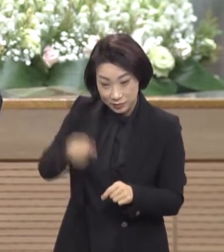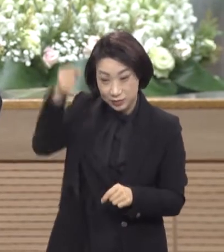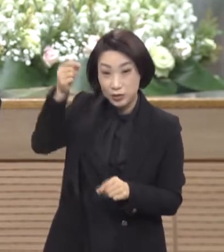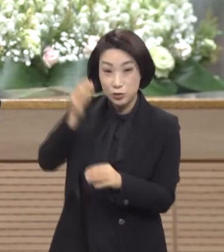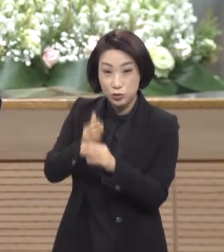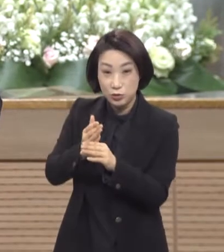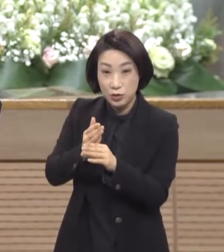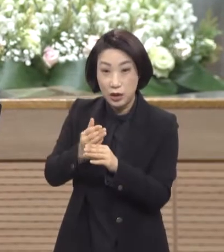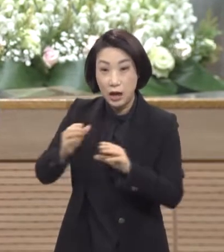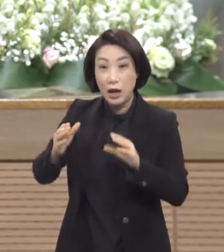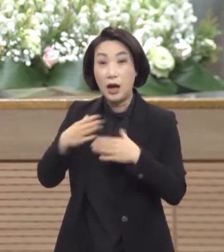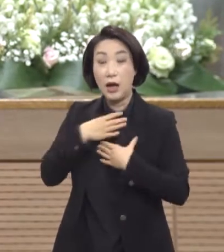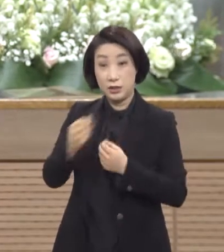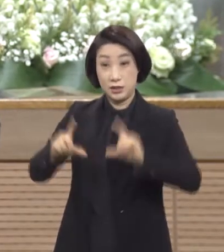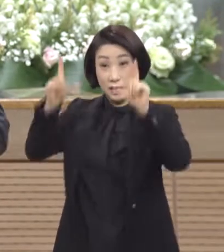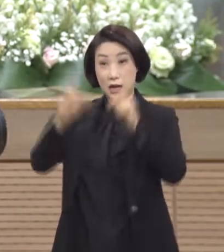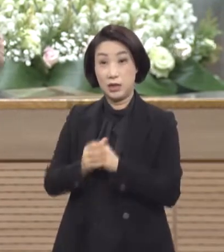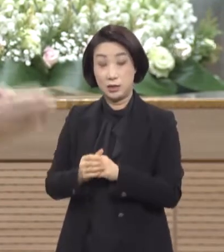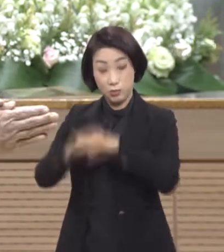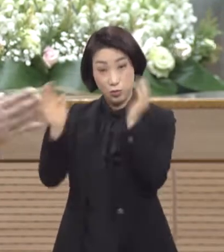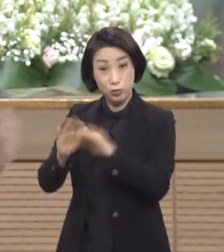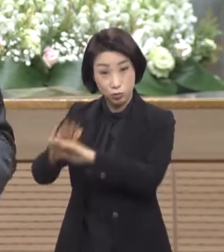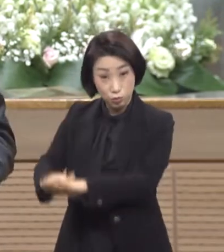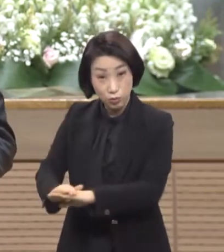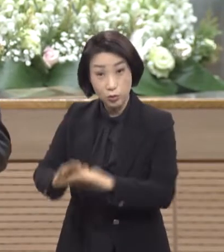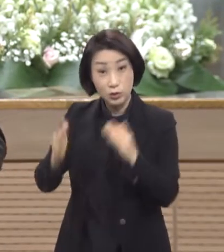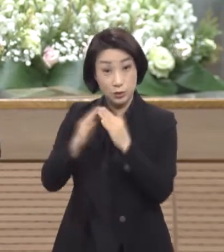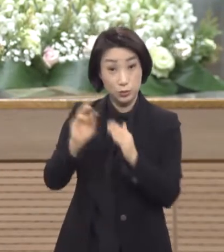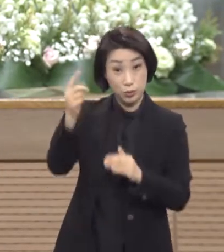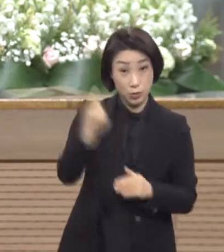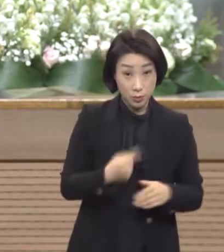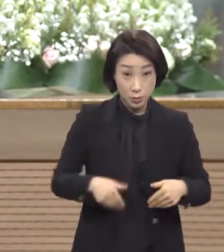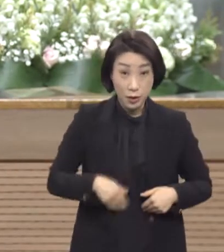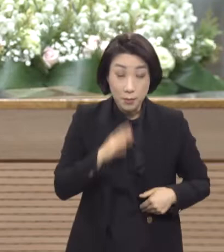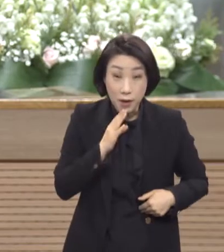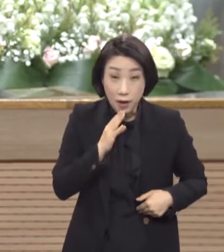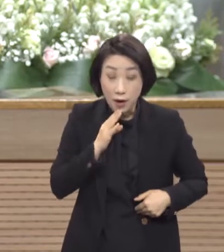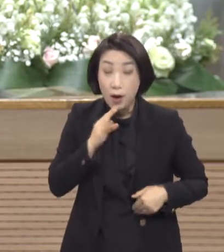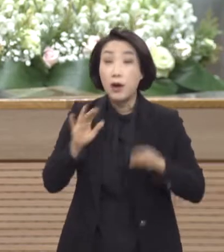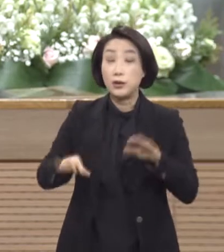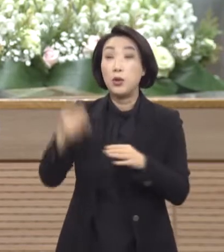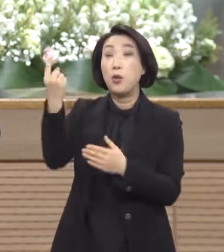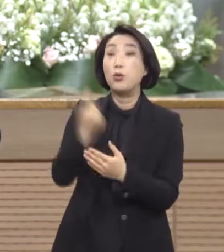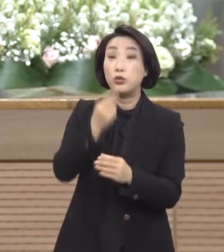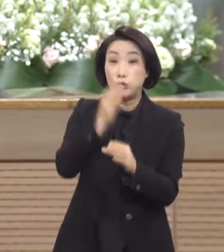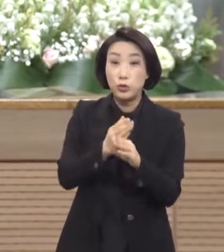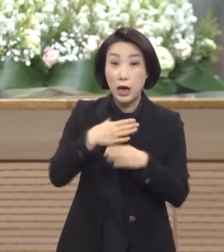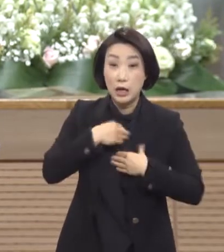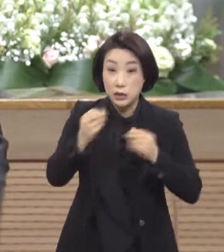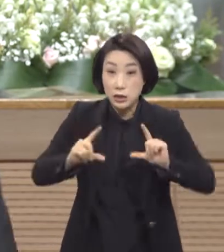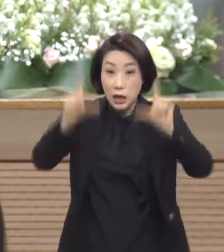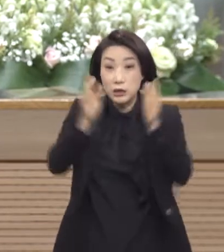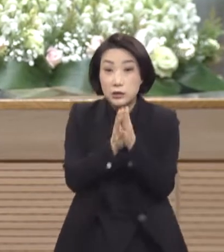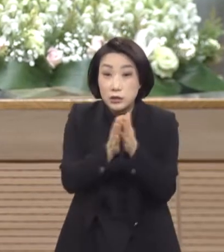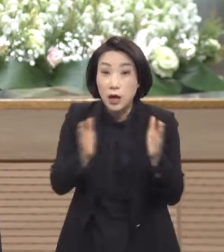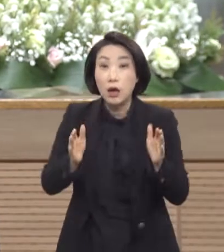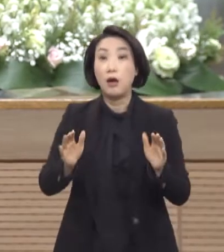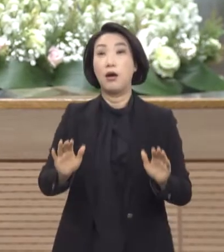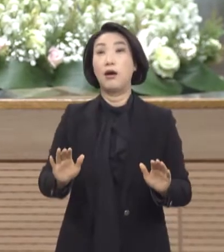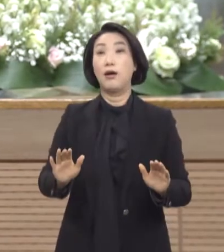안식일이 되면 반드시 다 놓고 집에 와야 되는데 오는 도중에 안식일에 걸렸는데